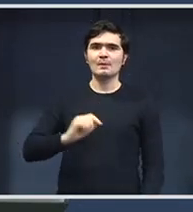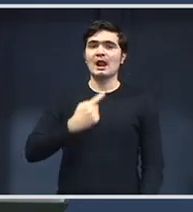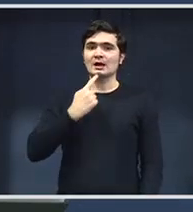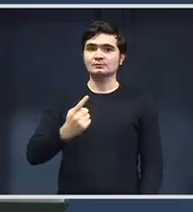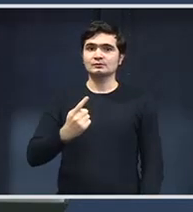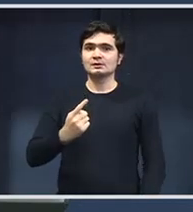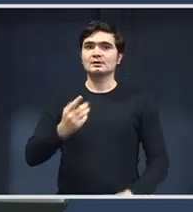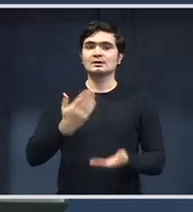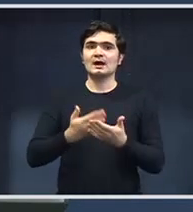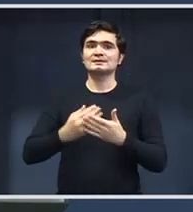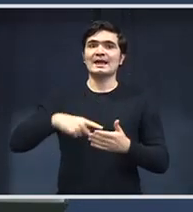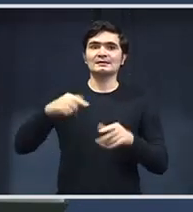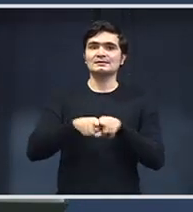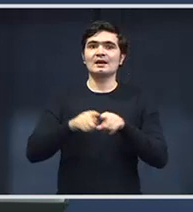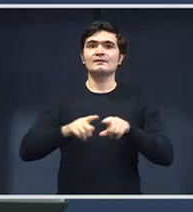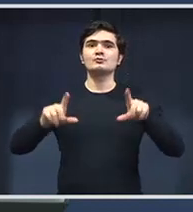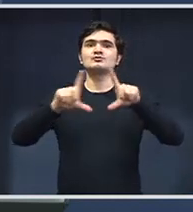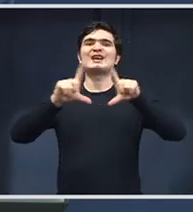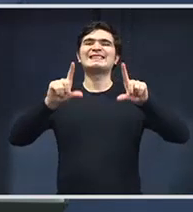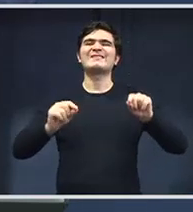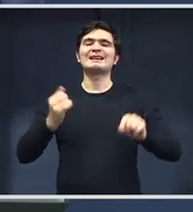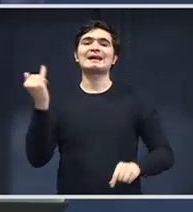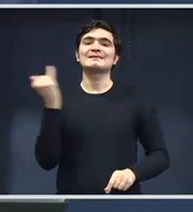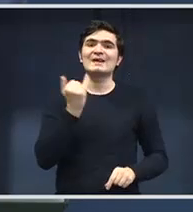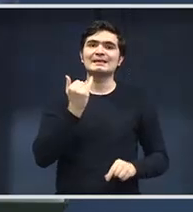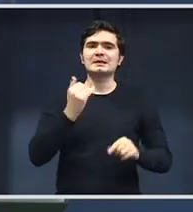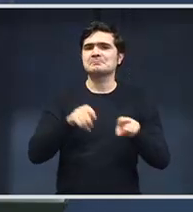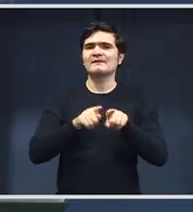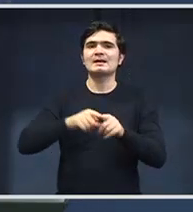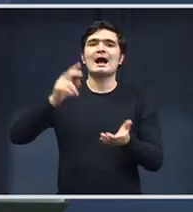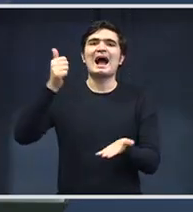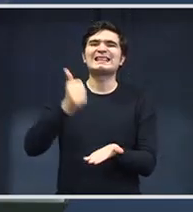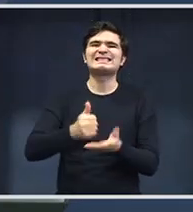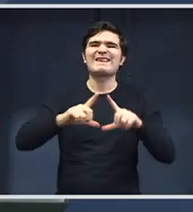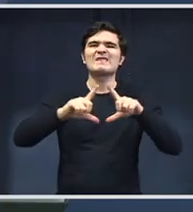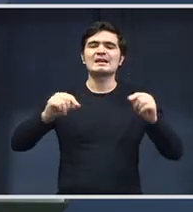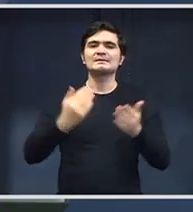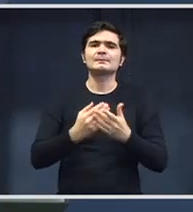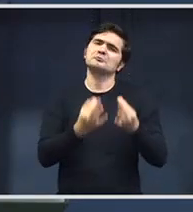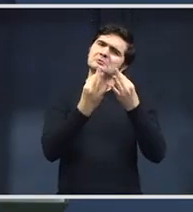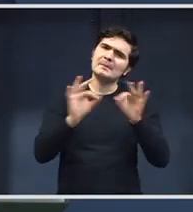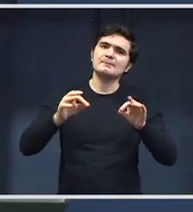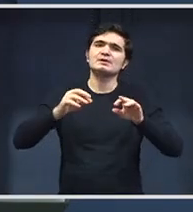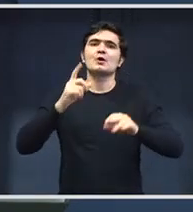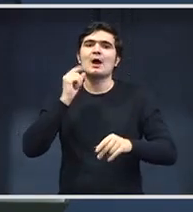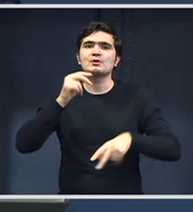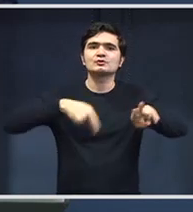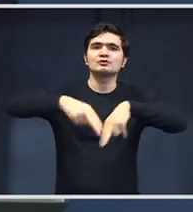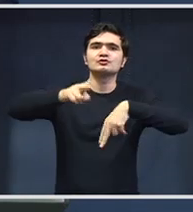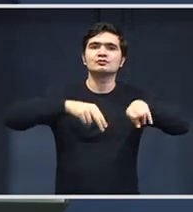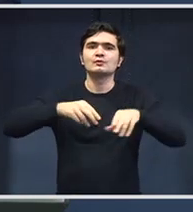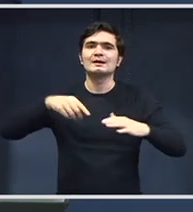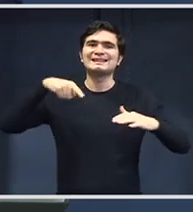o adeverință verde, un certificat verde care să permită să poată circula în interiorul Uniunii